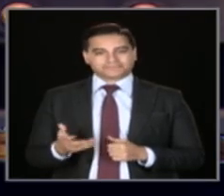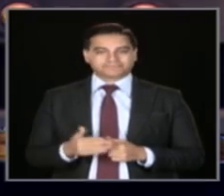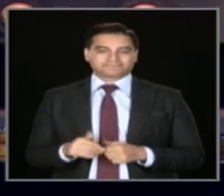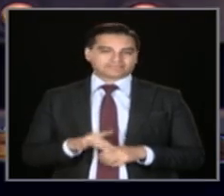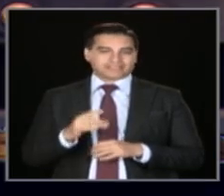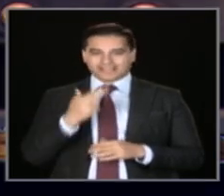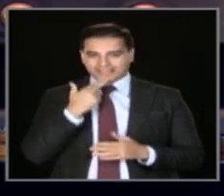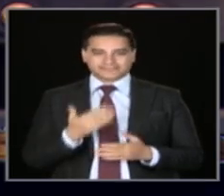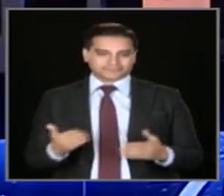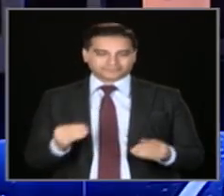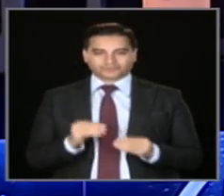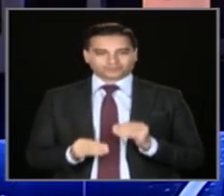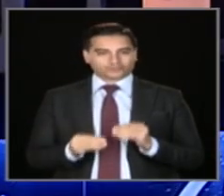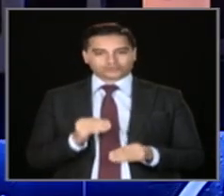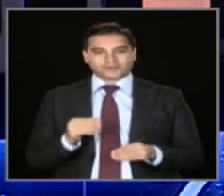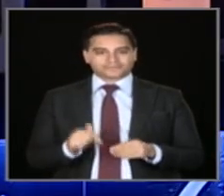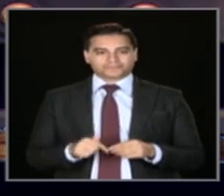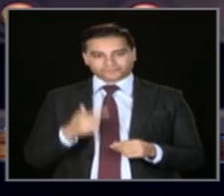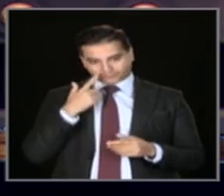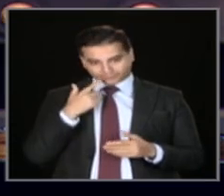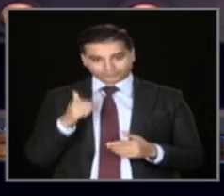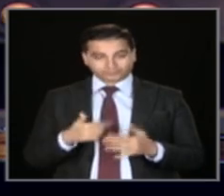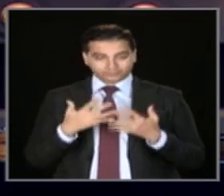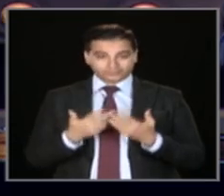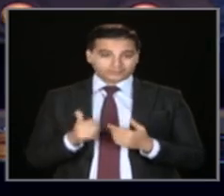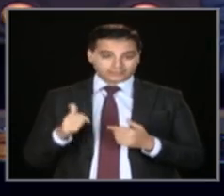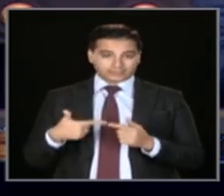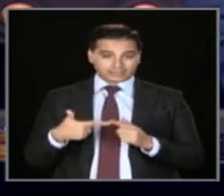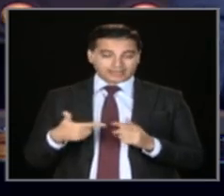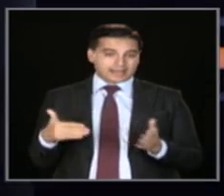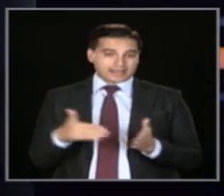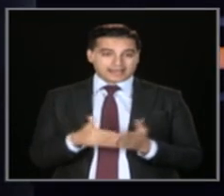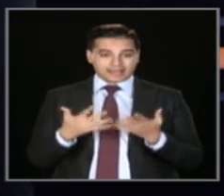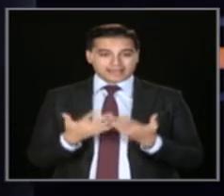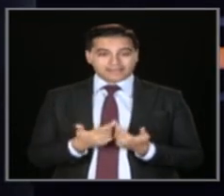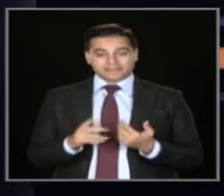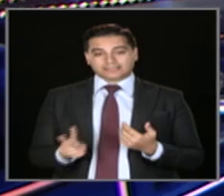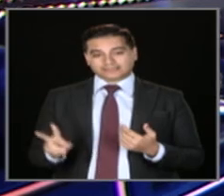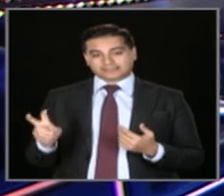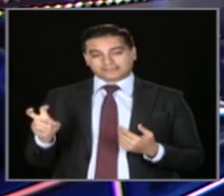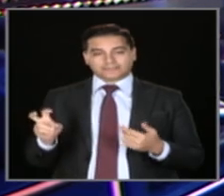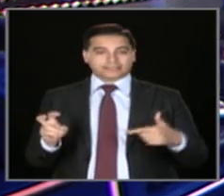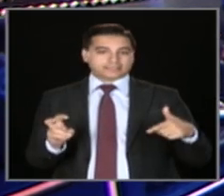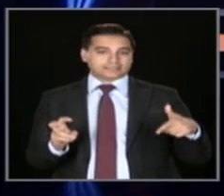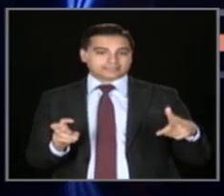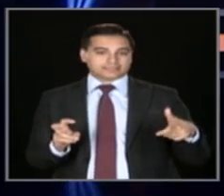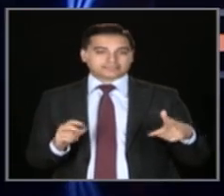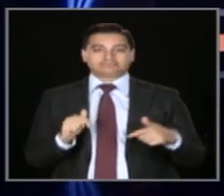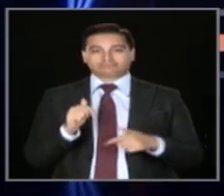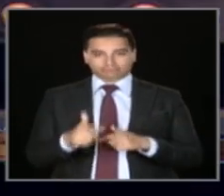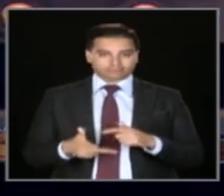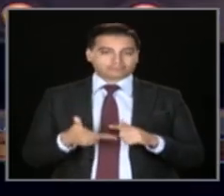هارد لك يا نورهان، عاش أحسن. النتيجة في نهاية الفقرة: دندرة 70، أبو سمبل